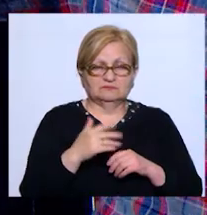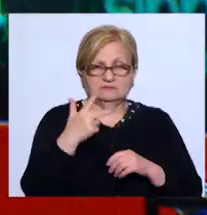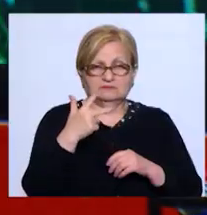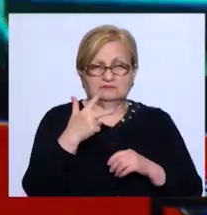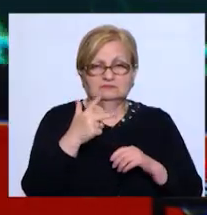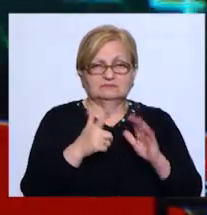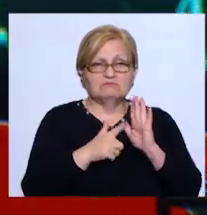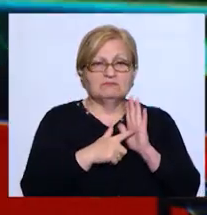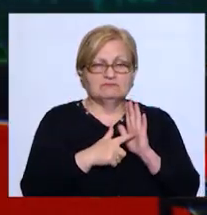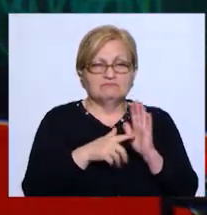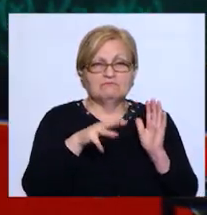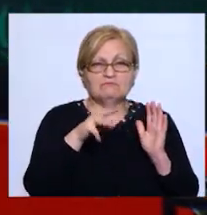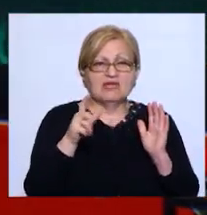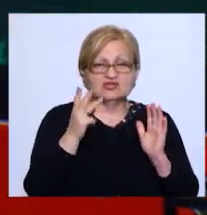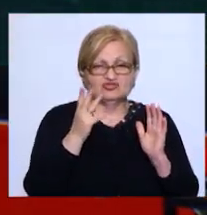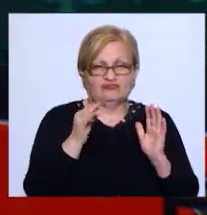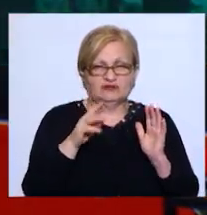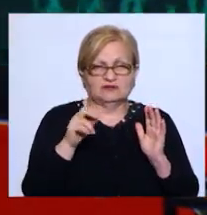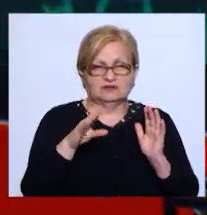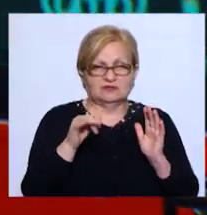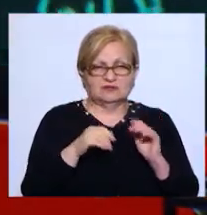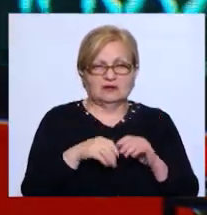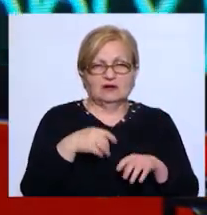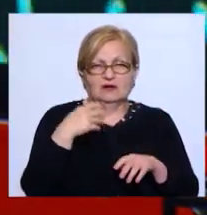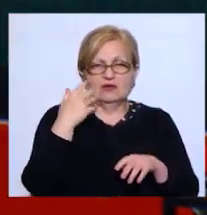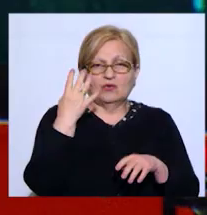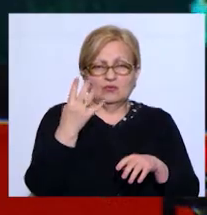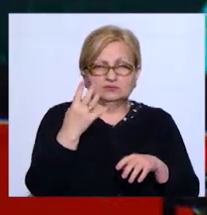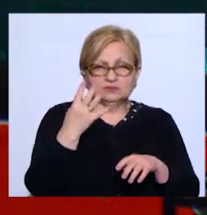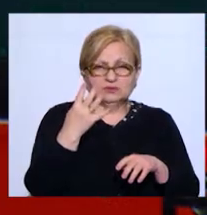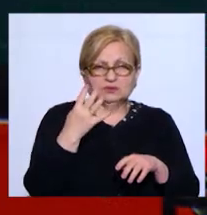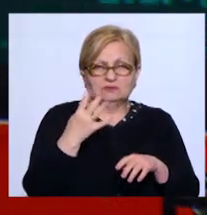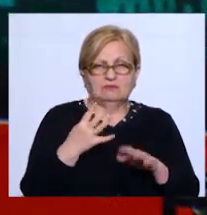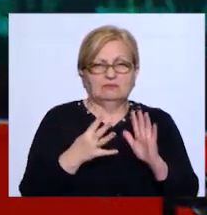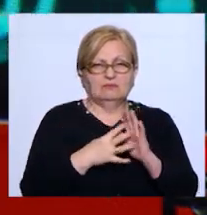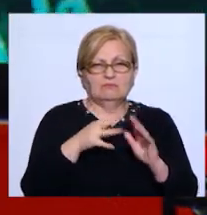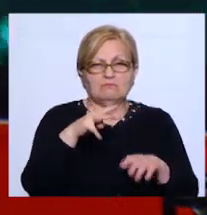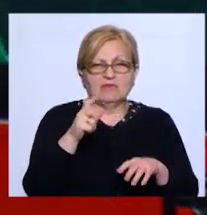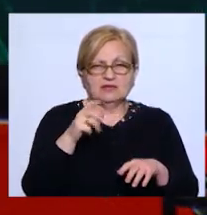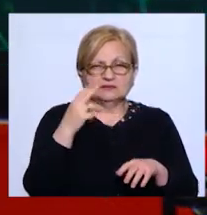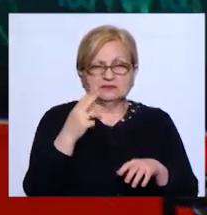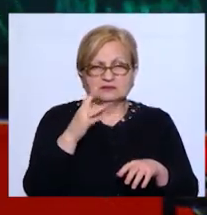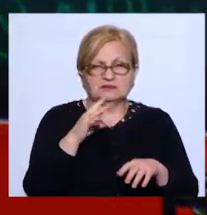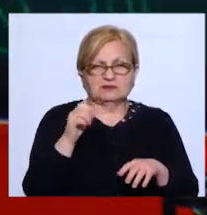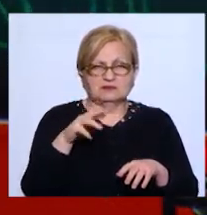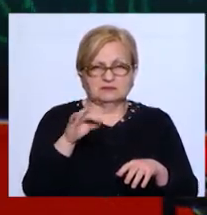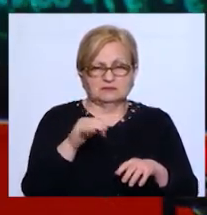სამი მეშვიდედი. დიახ? შემდეგი. 4